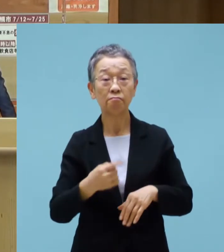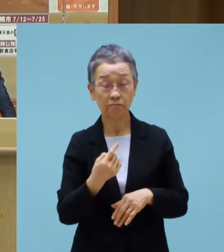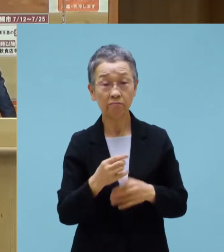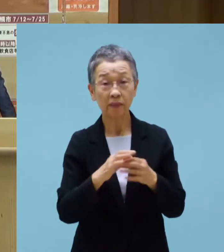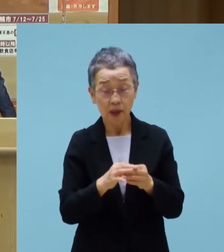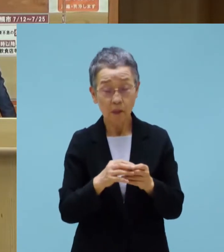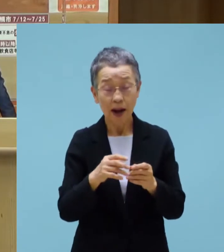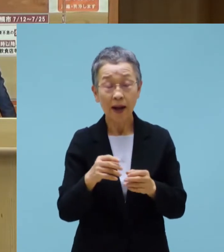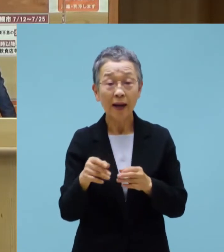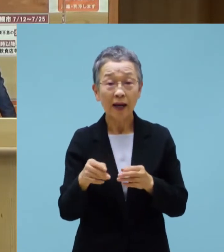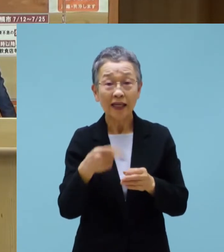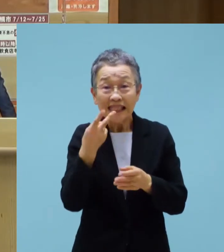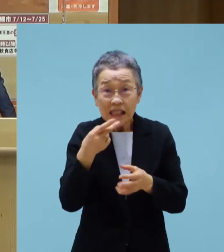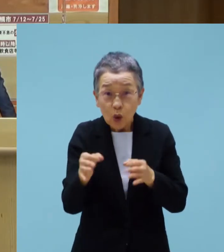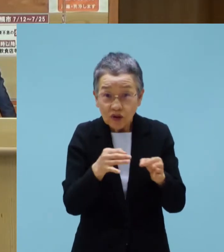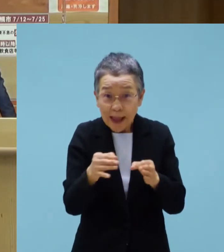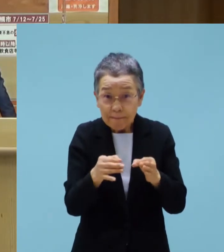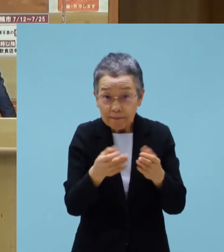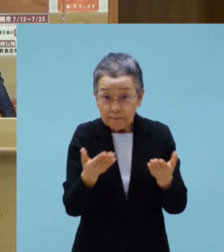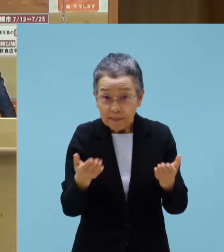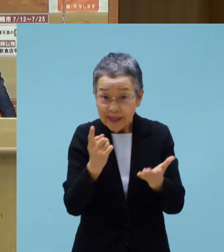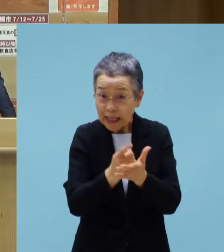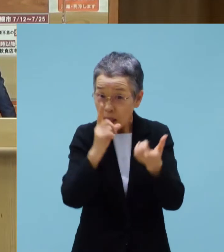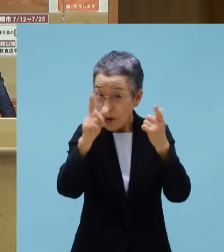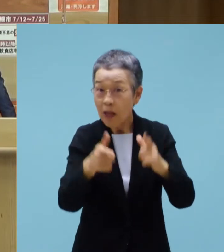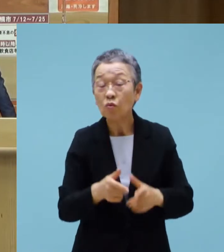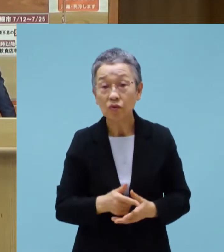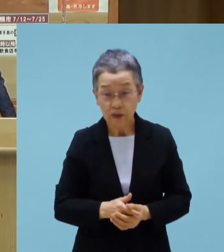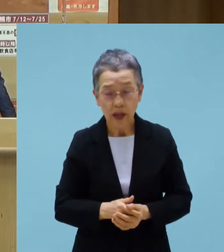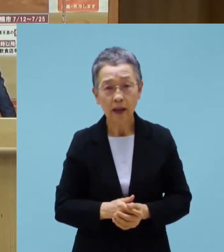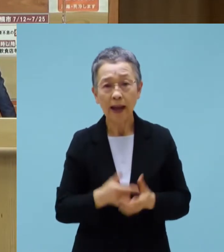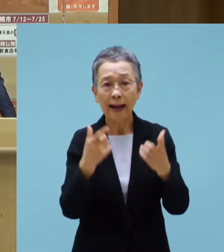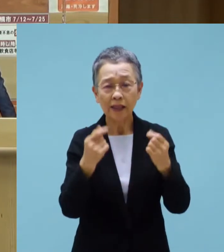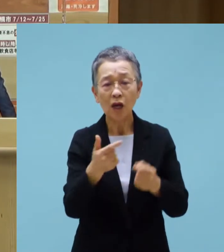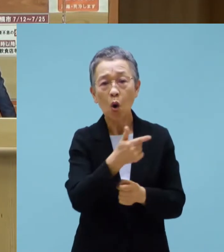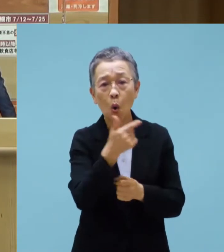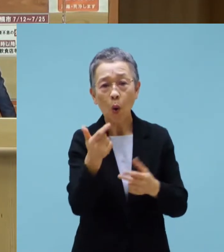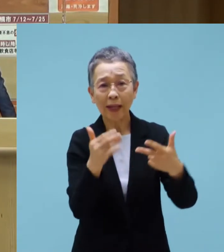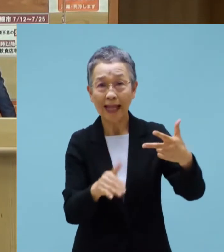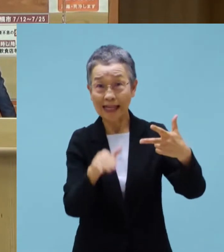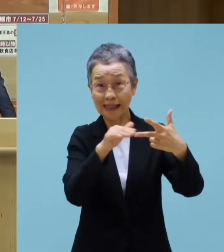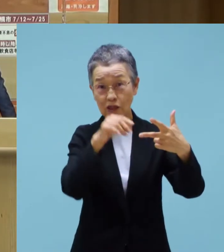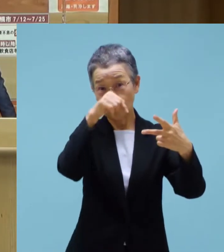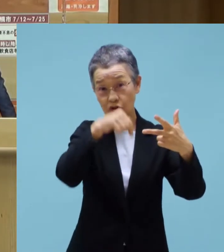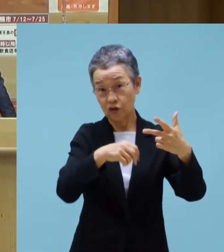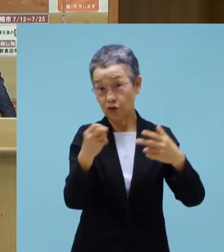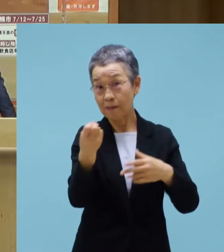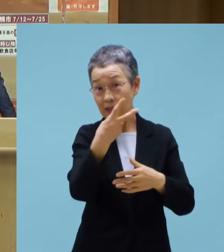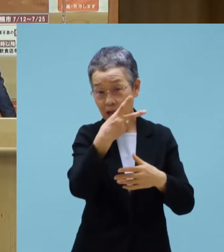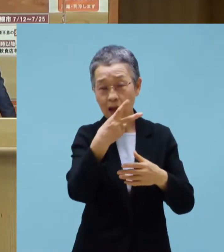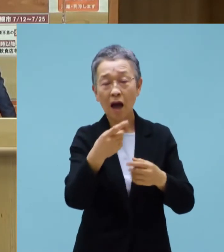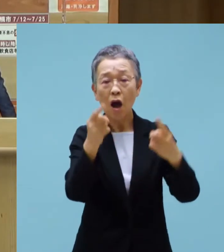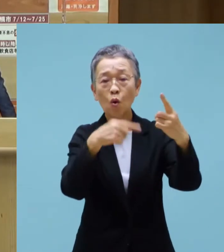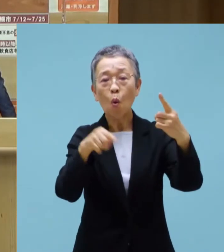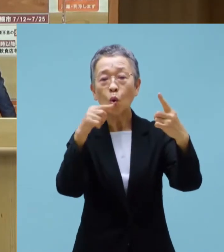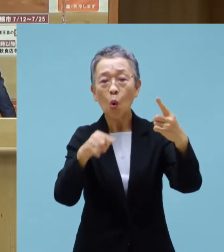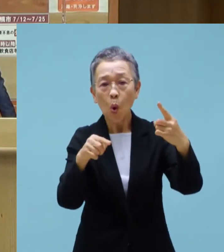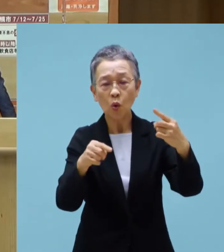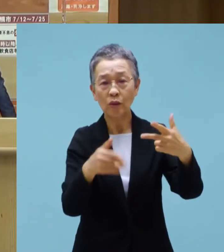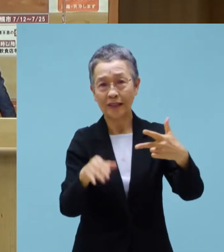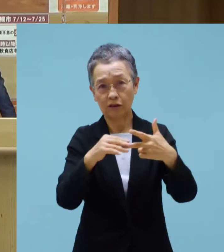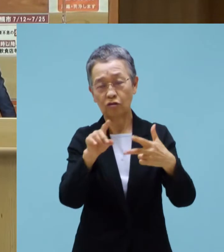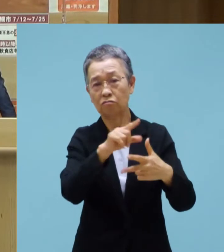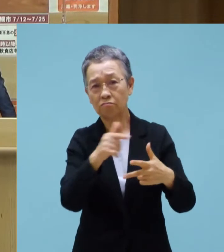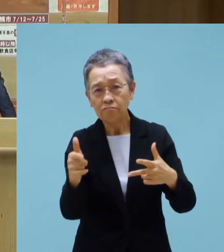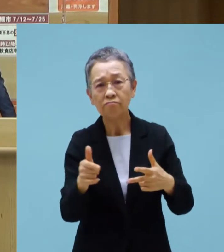ではなくてですねやはり、そういった大型施設また公共施設それはもう接触